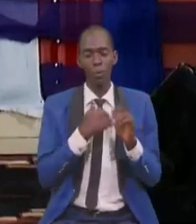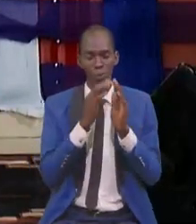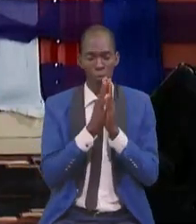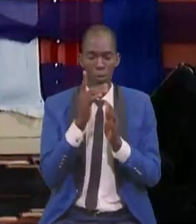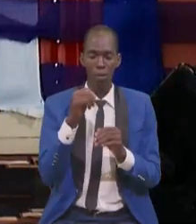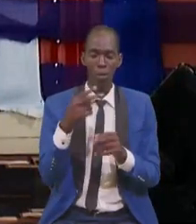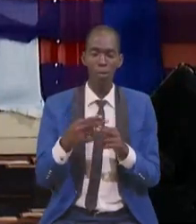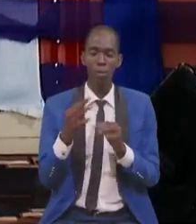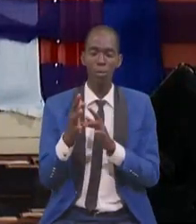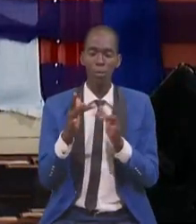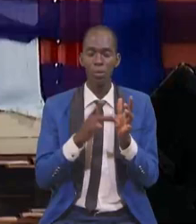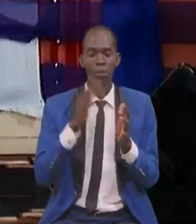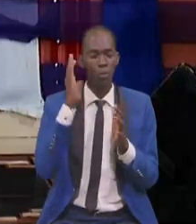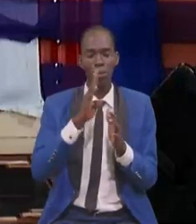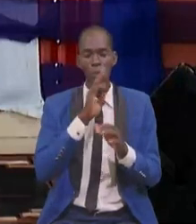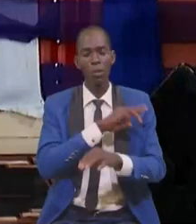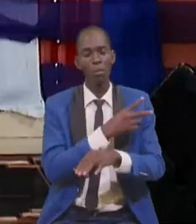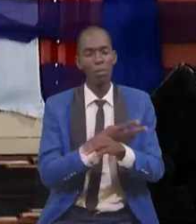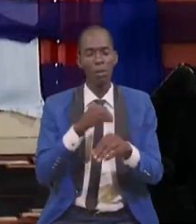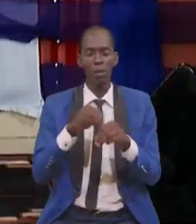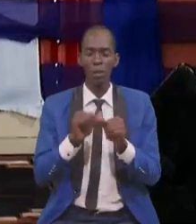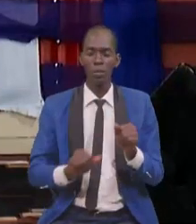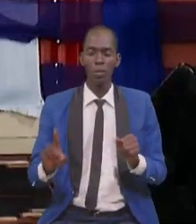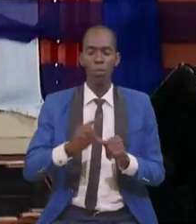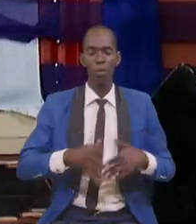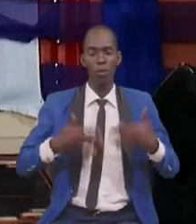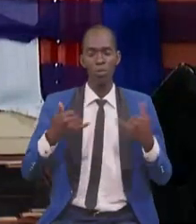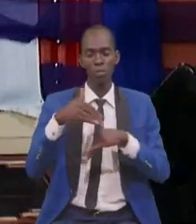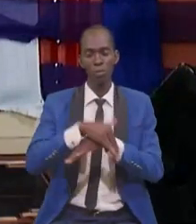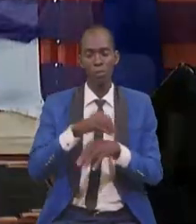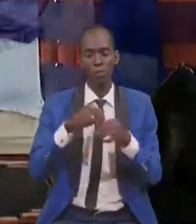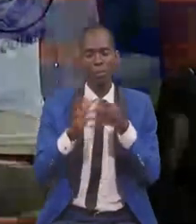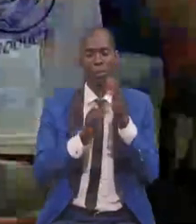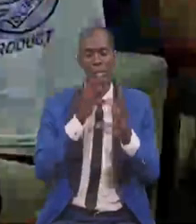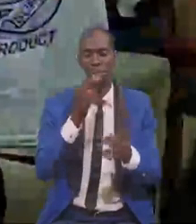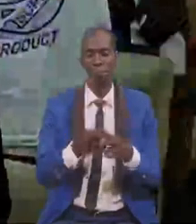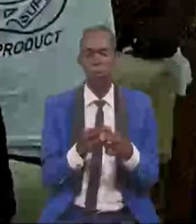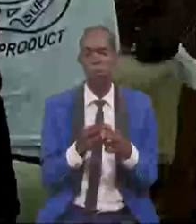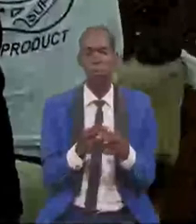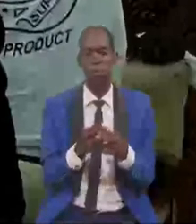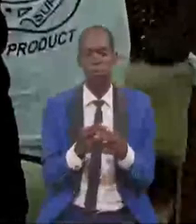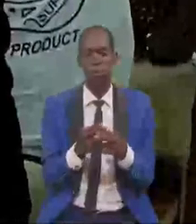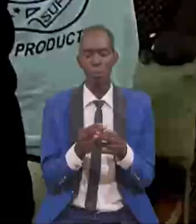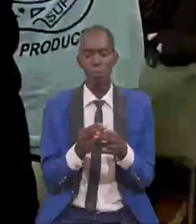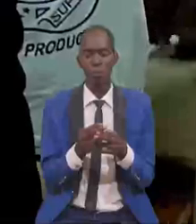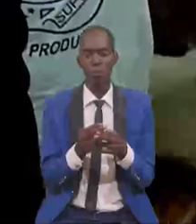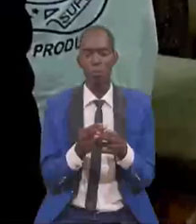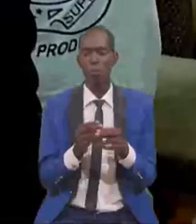prions, Seigneur, que le nom de Jésus soit puissant dans chaque vie ce soir au nom de